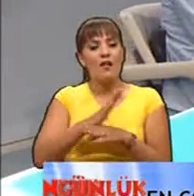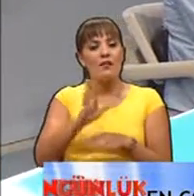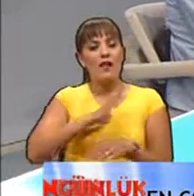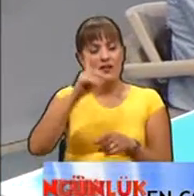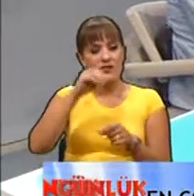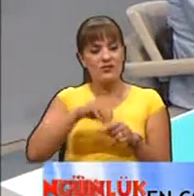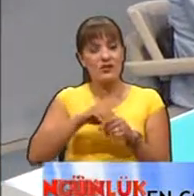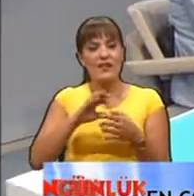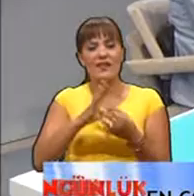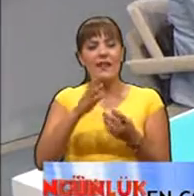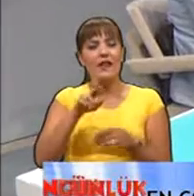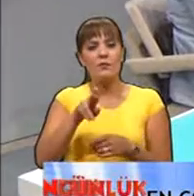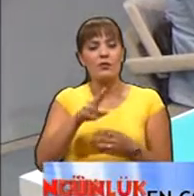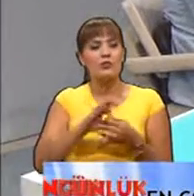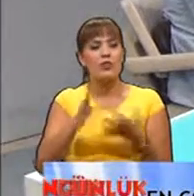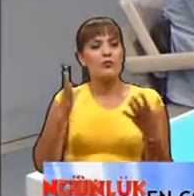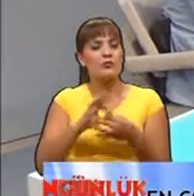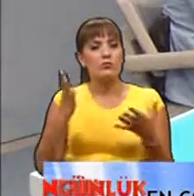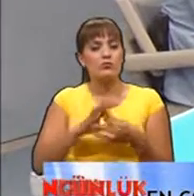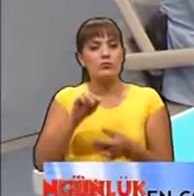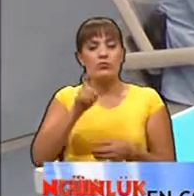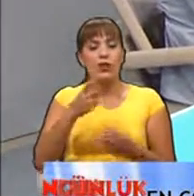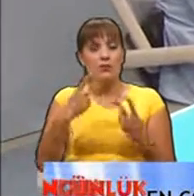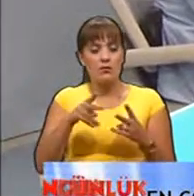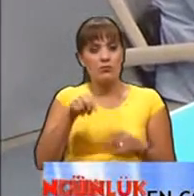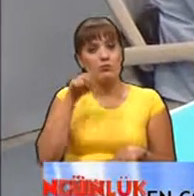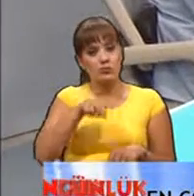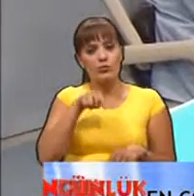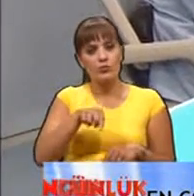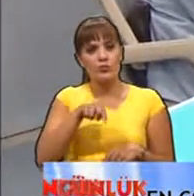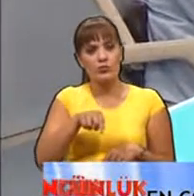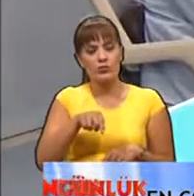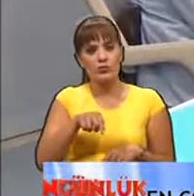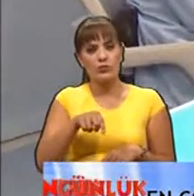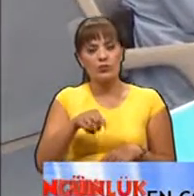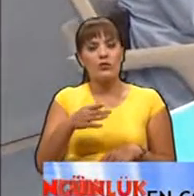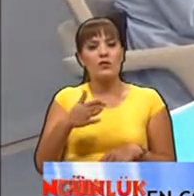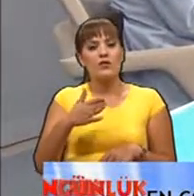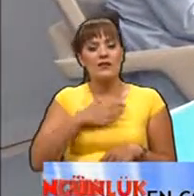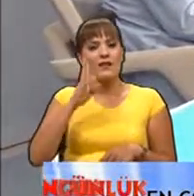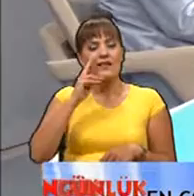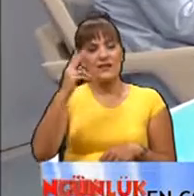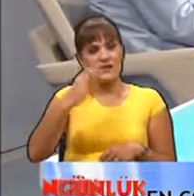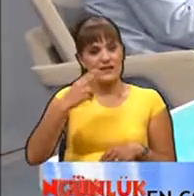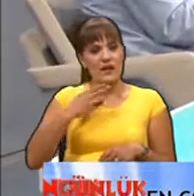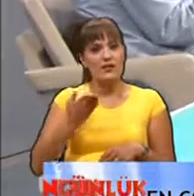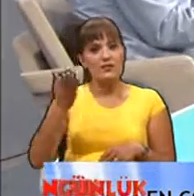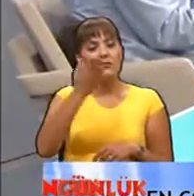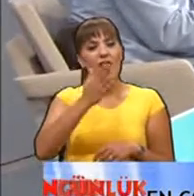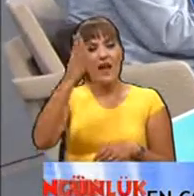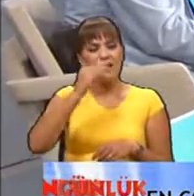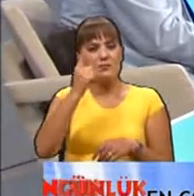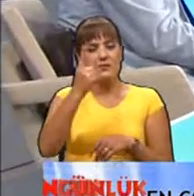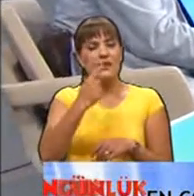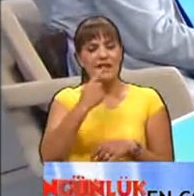ne gibi çözümler bulabilirler? Bunu evet. Sayın izleyicilerimize anlaşılır